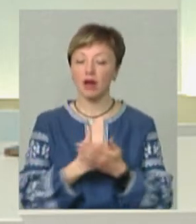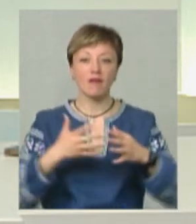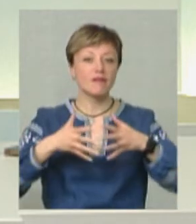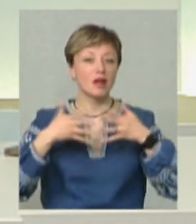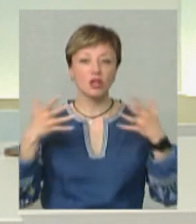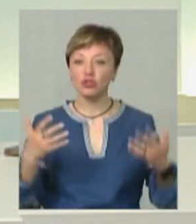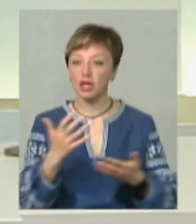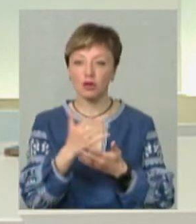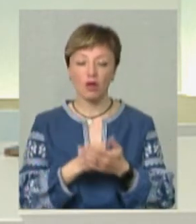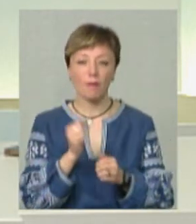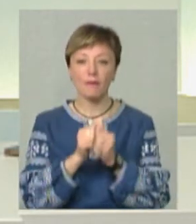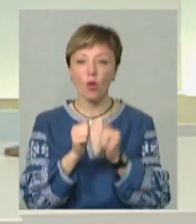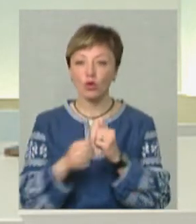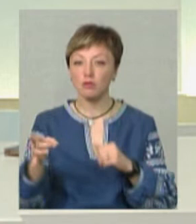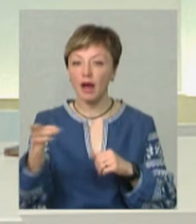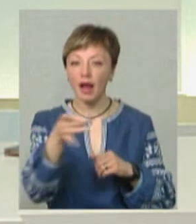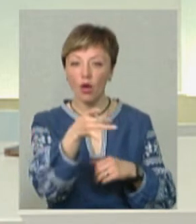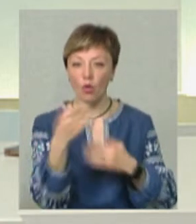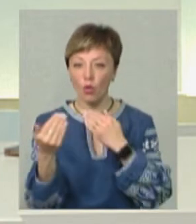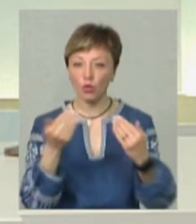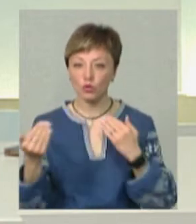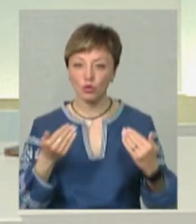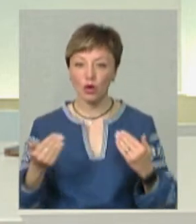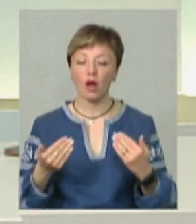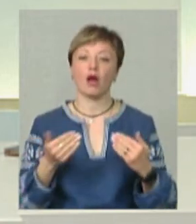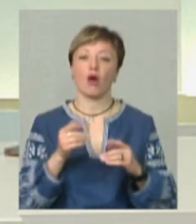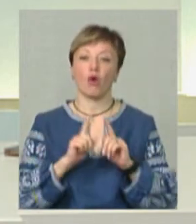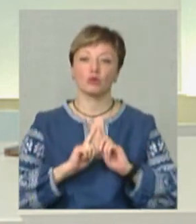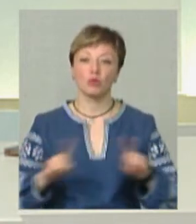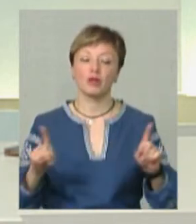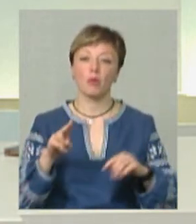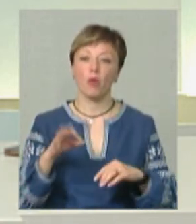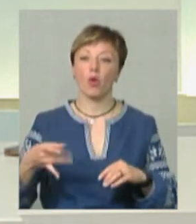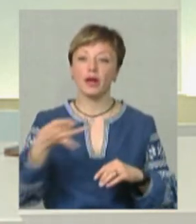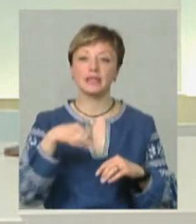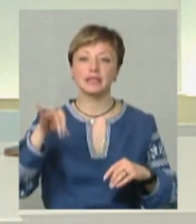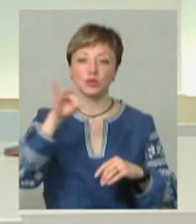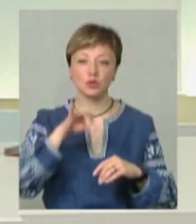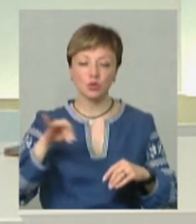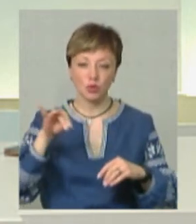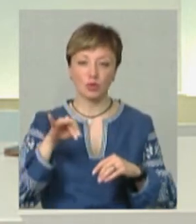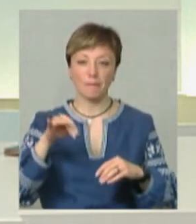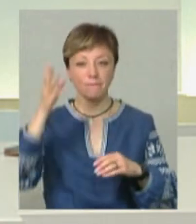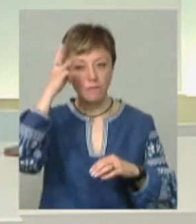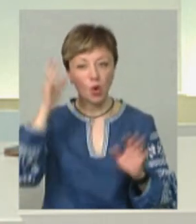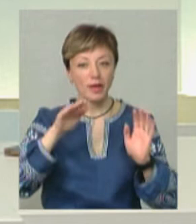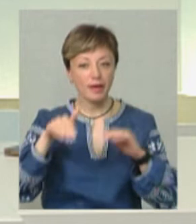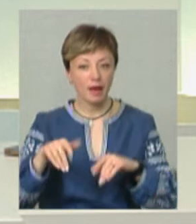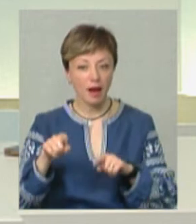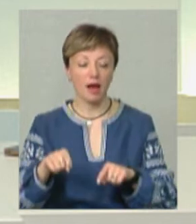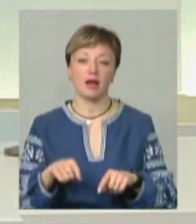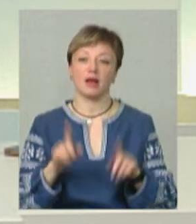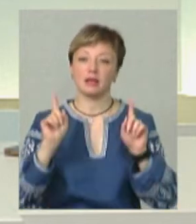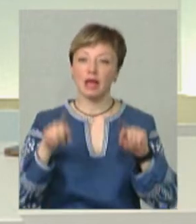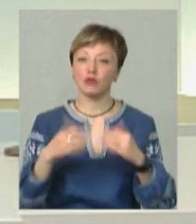величезні колекції, там по кожному регіону і особливо по регіону, історико-етнографічному регіону Поділля.